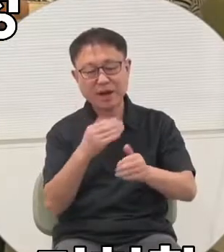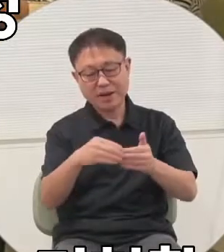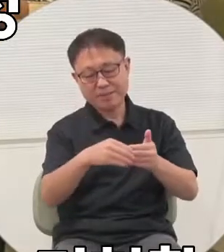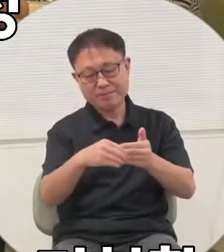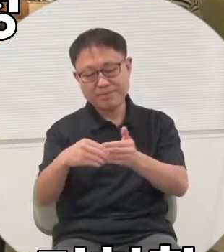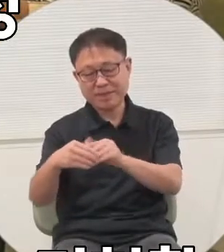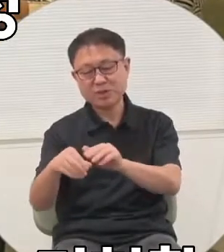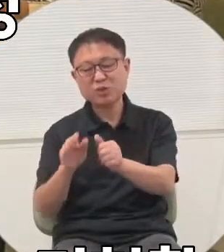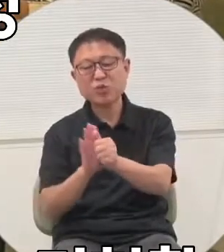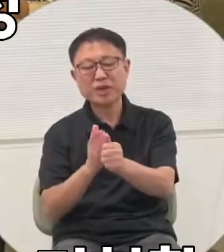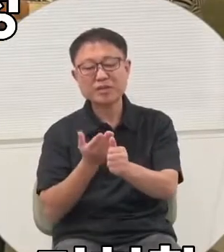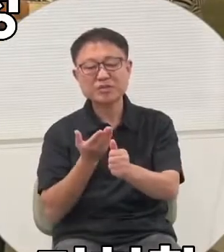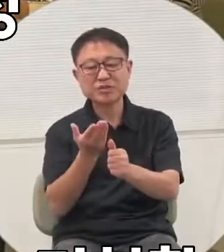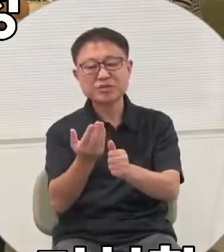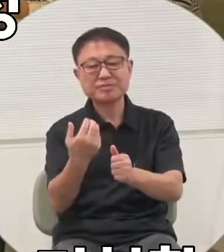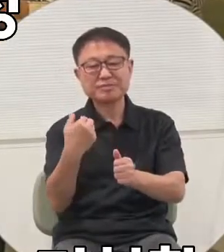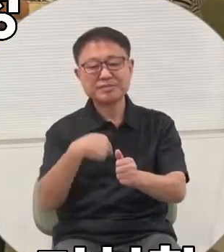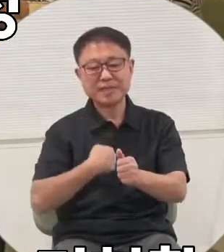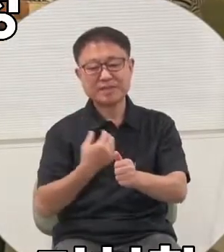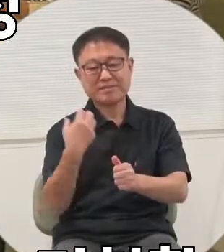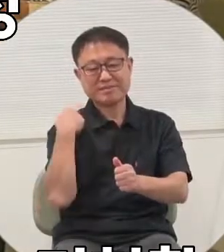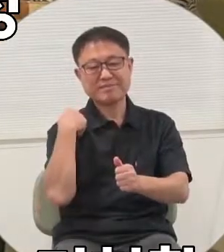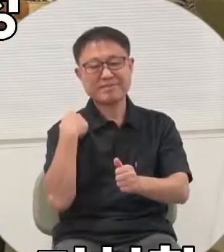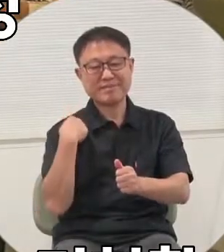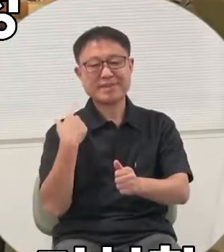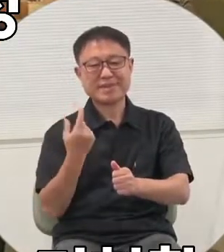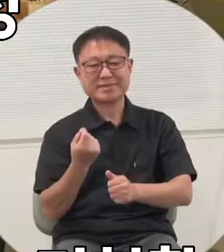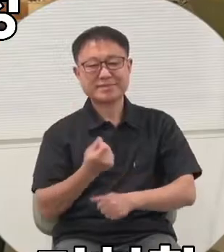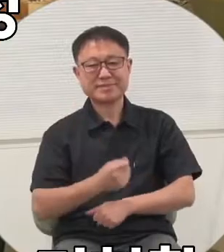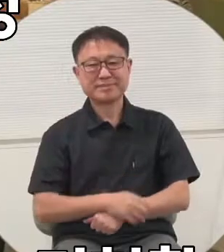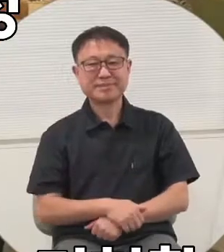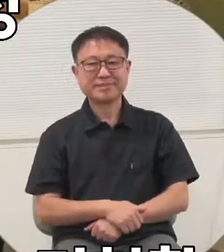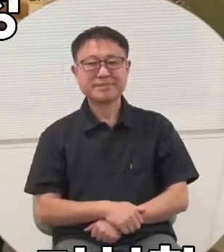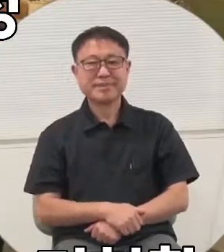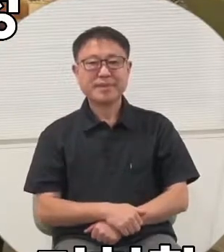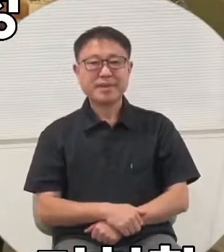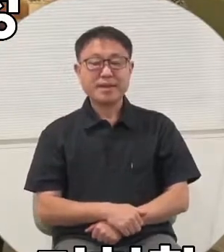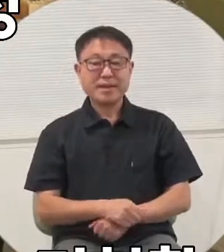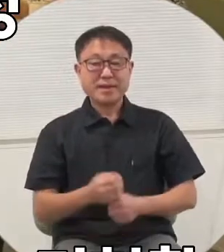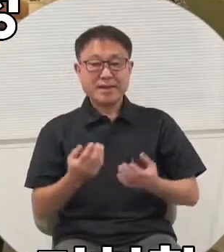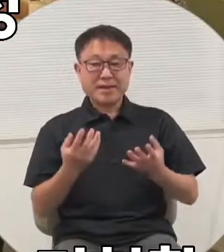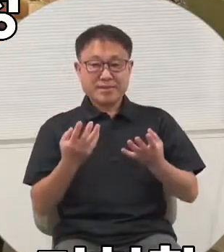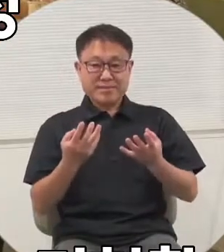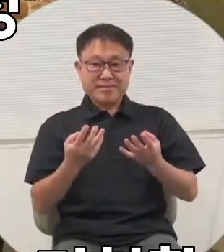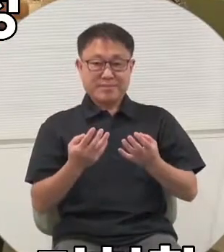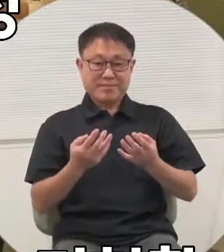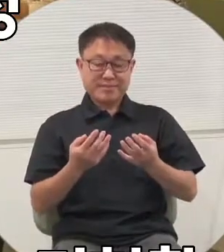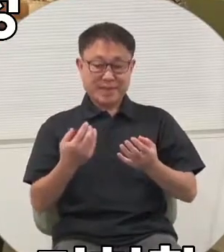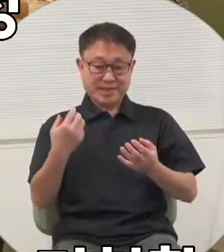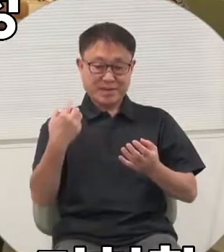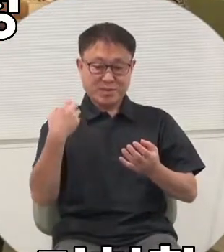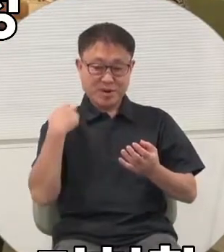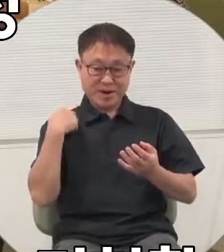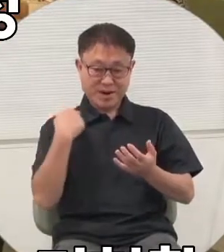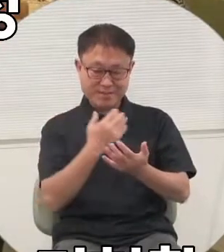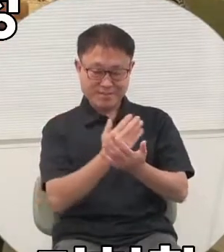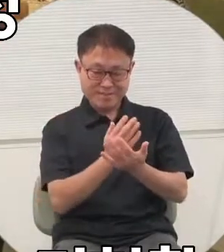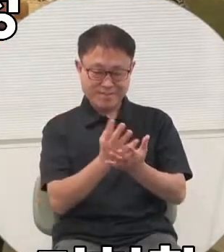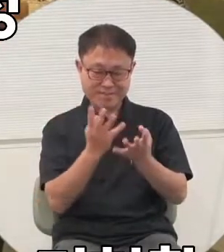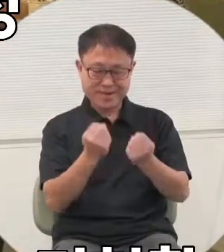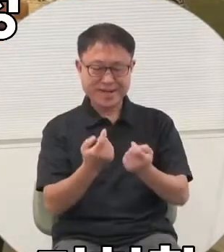주고 그런 일이 대부분인 것 같습니다. 네, 이렇게 많은 사실 역할이 굉장히 많은 것